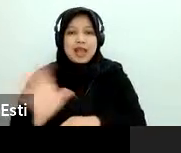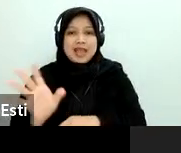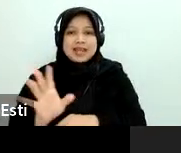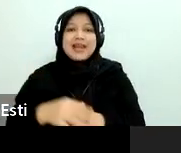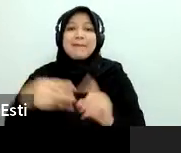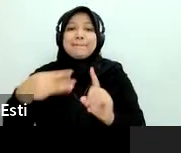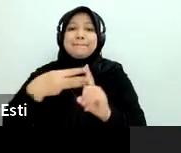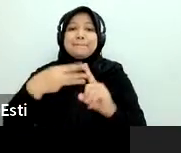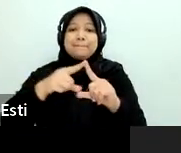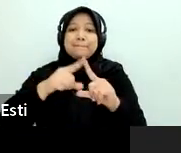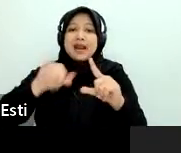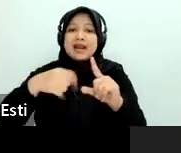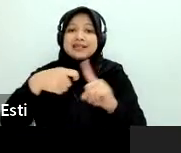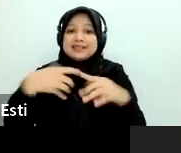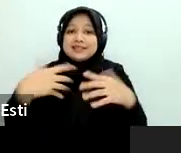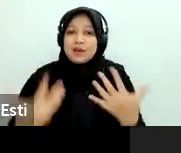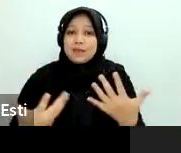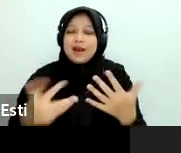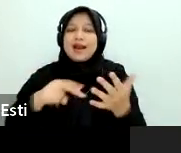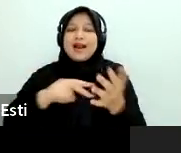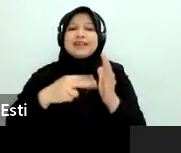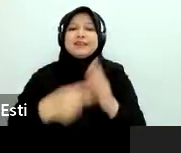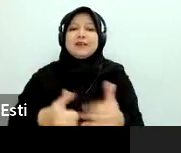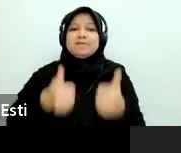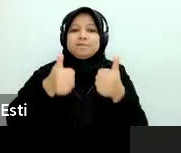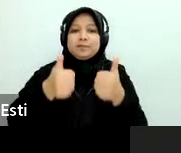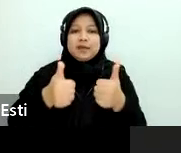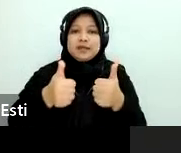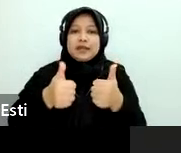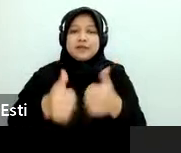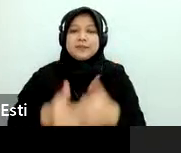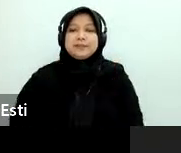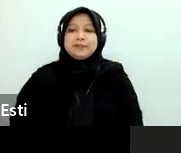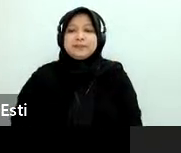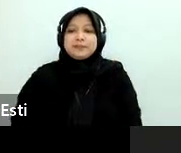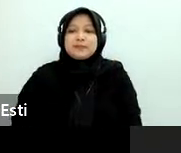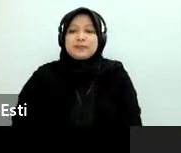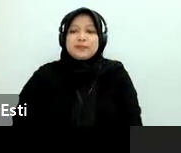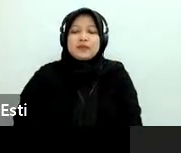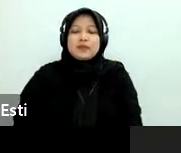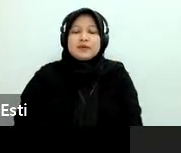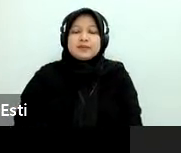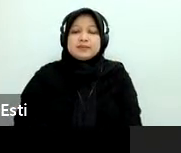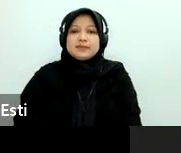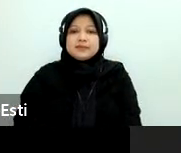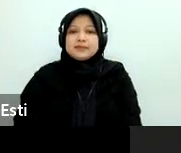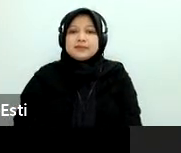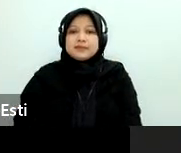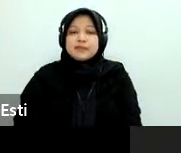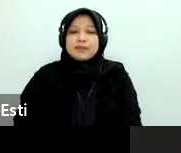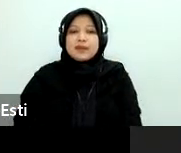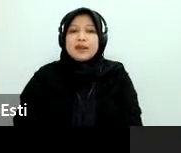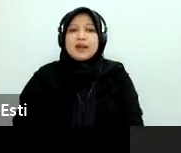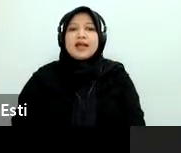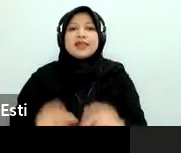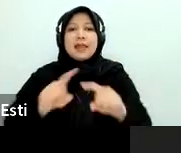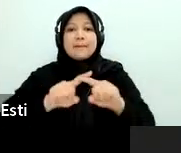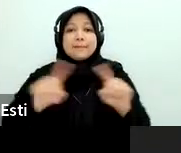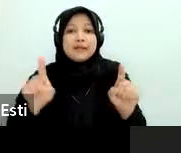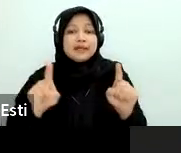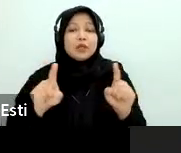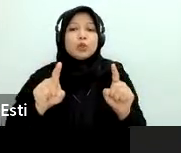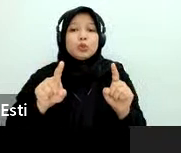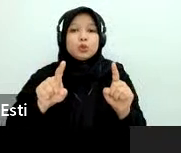sesuatu yang mendatangkan pahala kebaikan tetapi meskipun disini kebajikan itu tidak digunakan